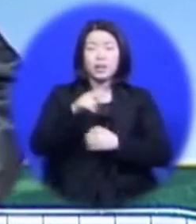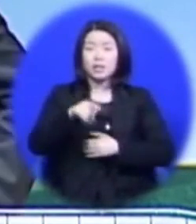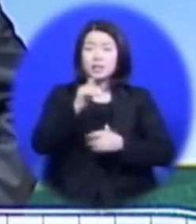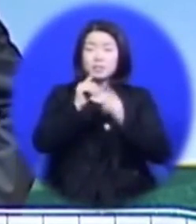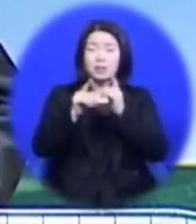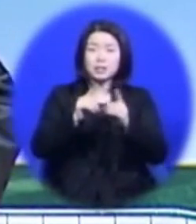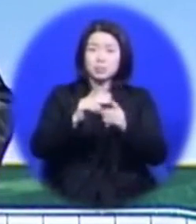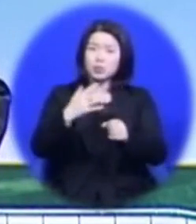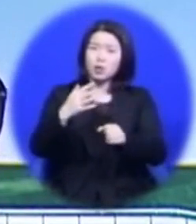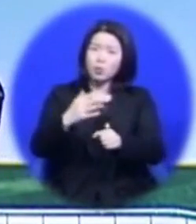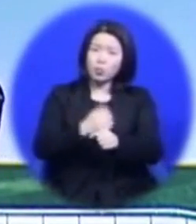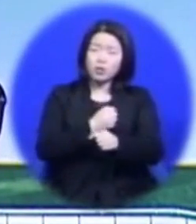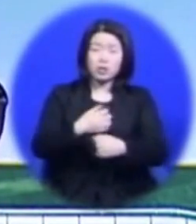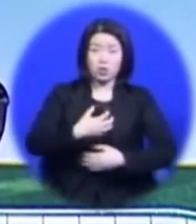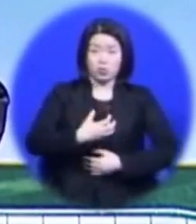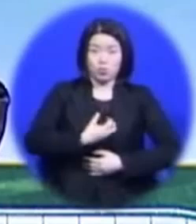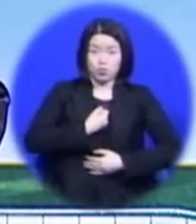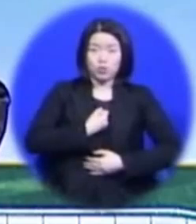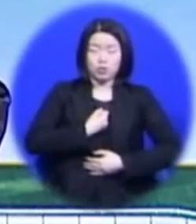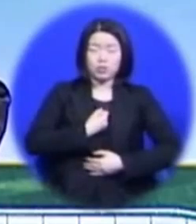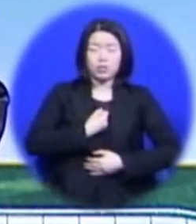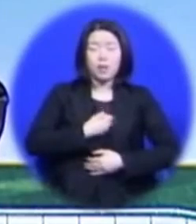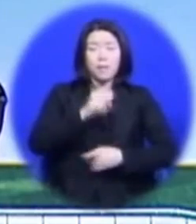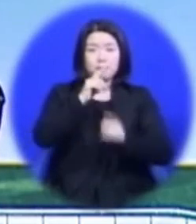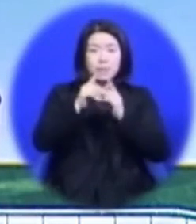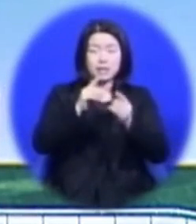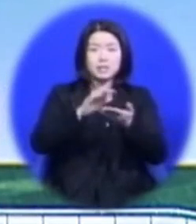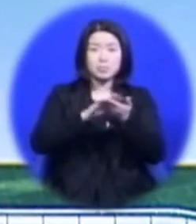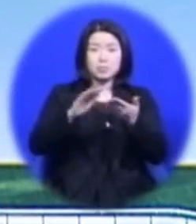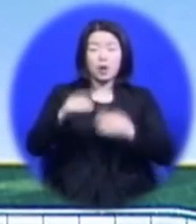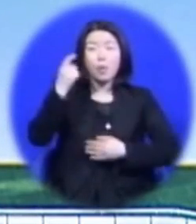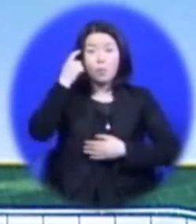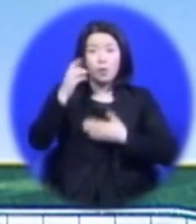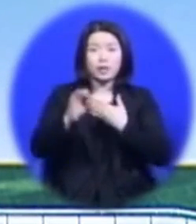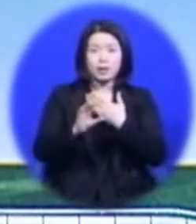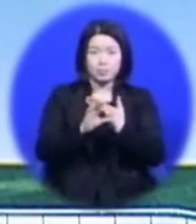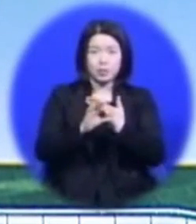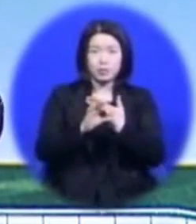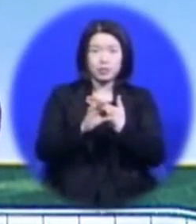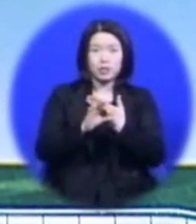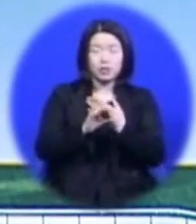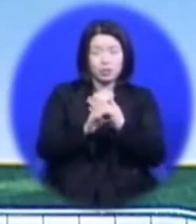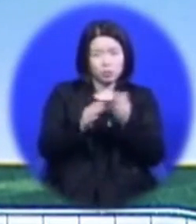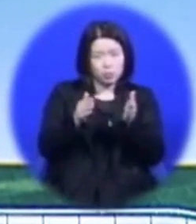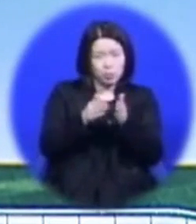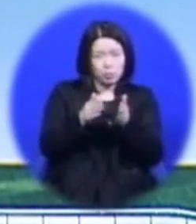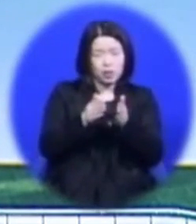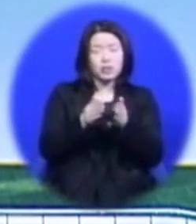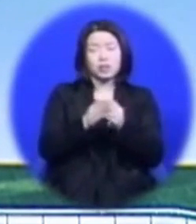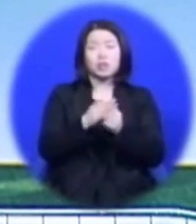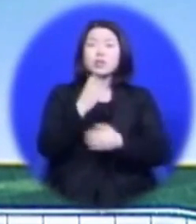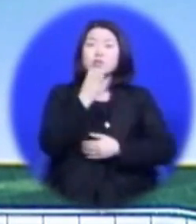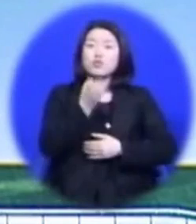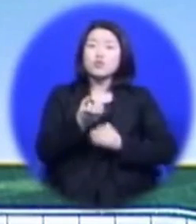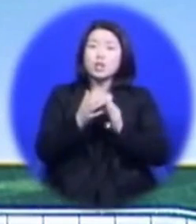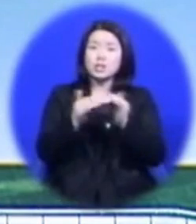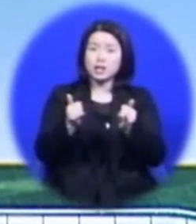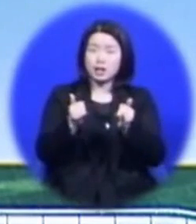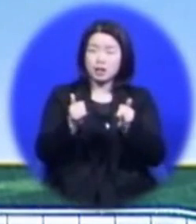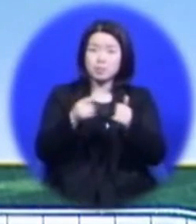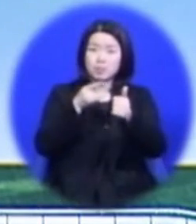말씀이 굉장히 충격적인 말씀입니다. 왜냐하면 좁게는 유대인들을 대상으로 하는